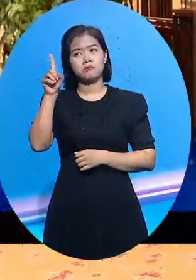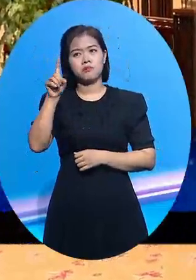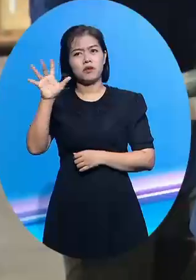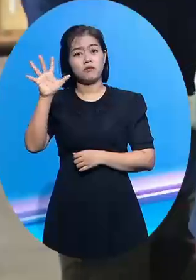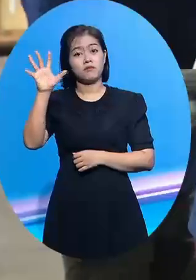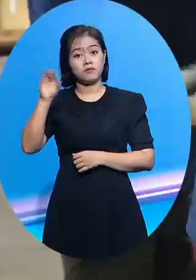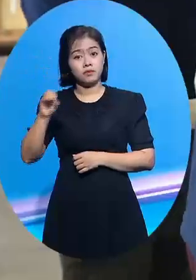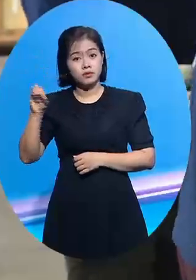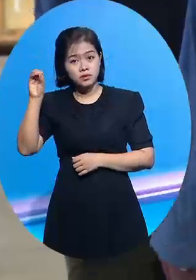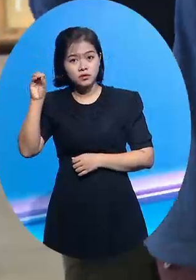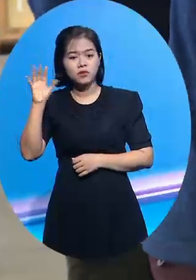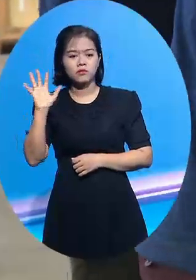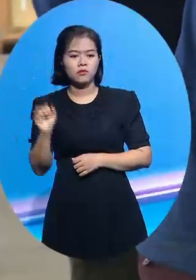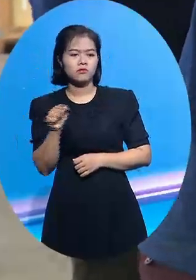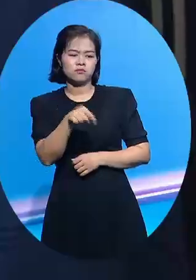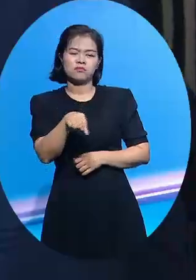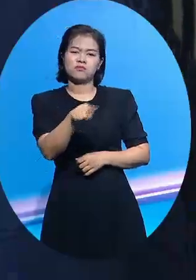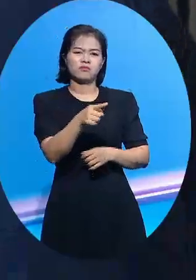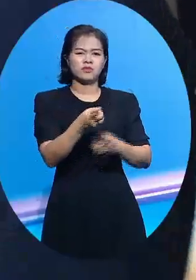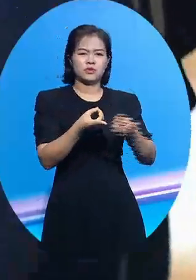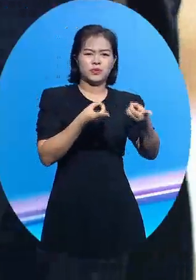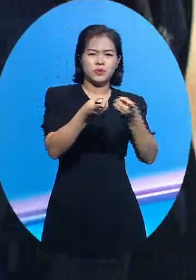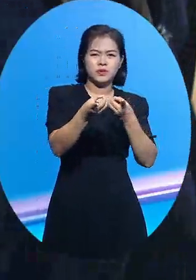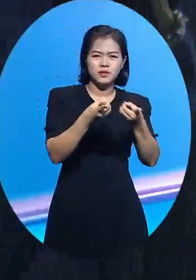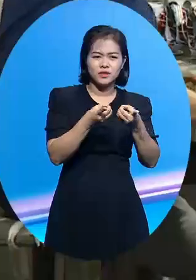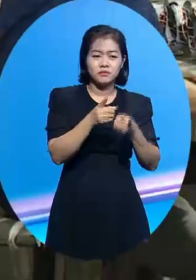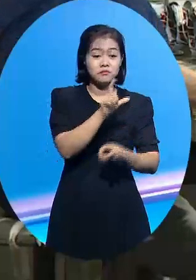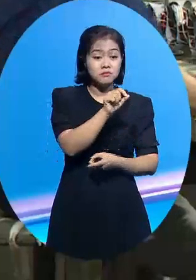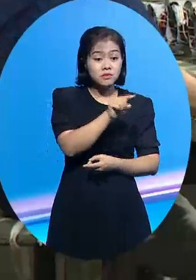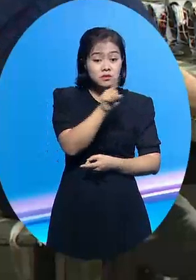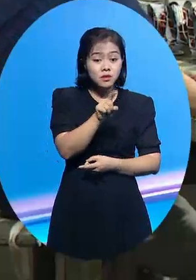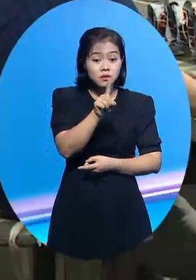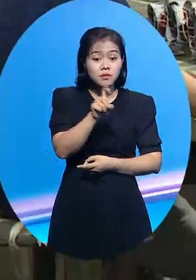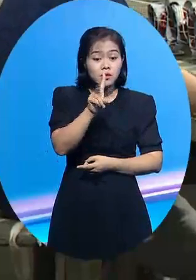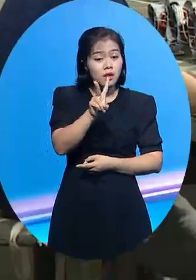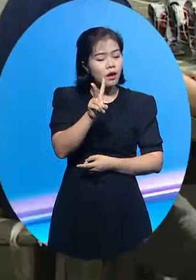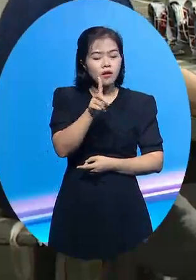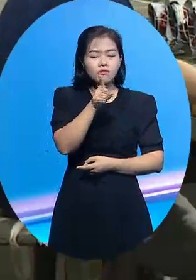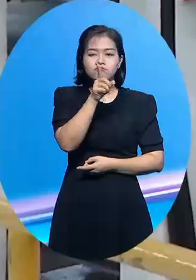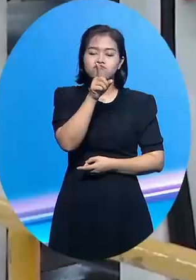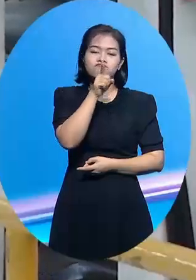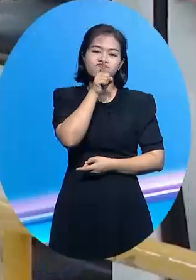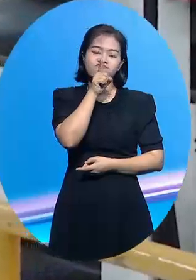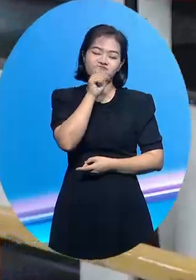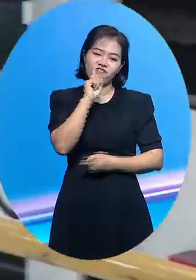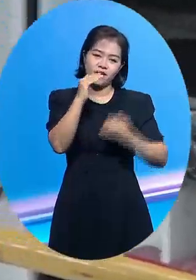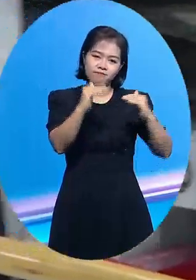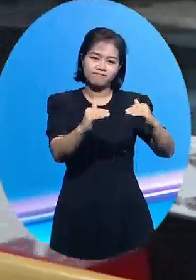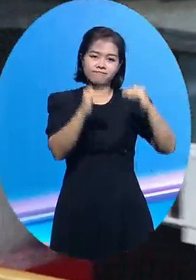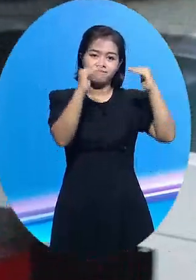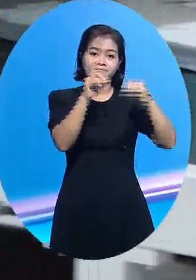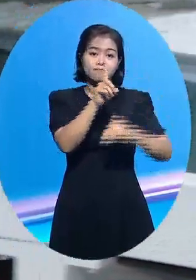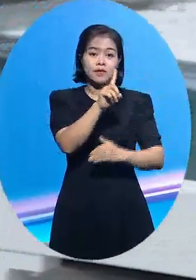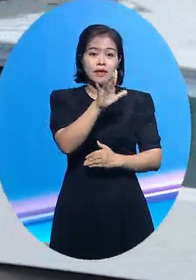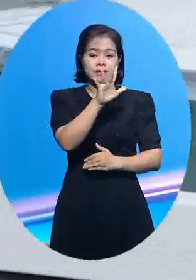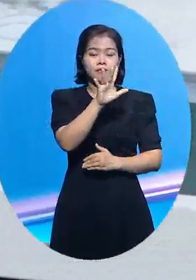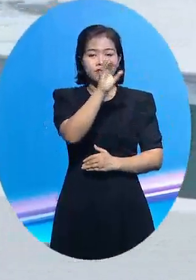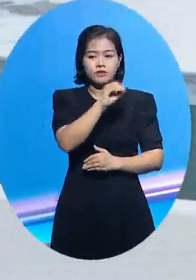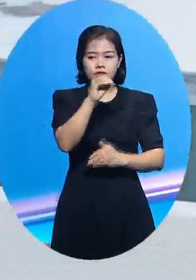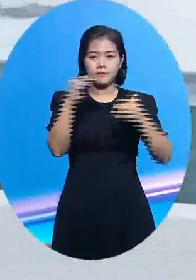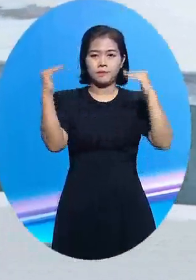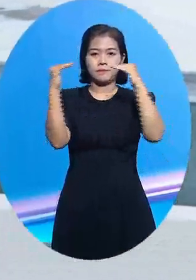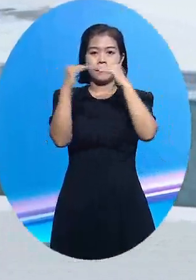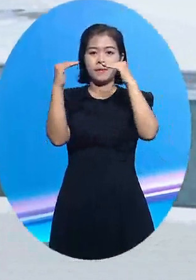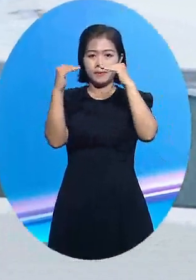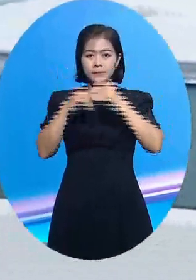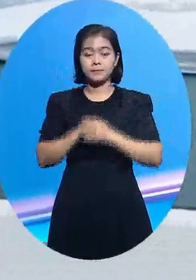các doanh nghiệp này sẽ không ở mức là 10-12% nữa mà phải nâng lên 15%. Đó là cũng là một khó khăn cho nhà